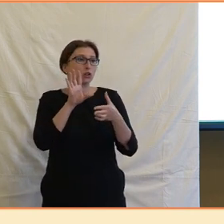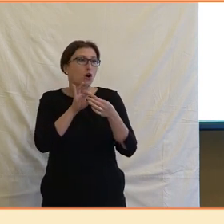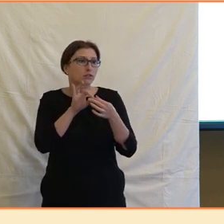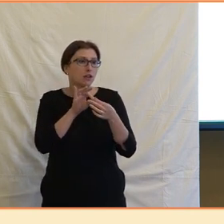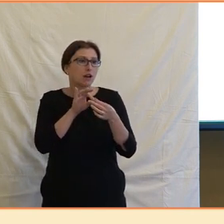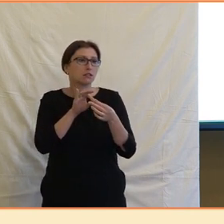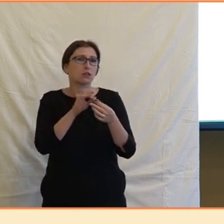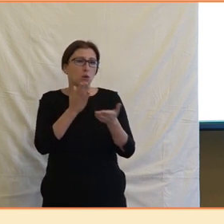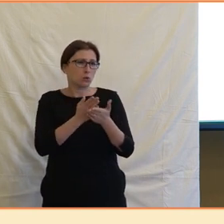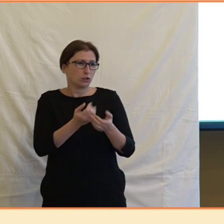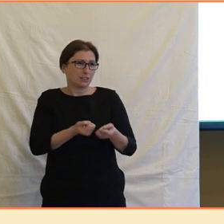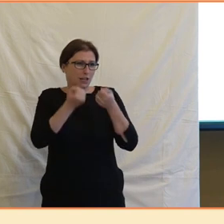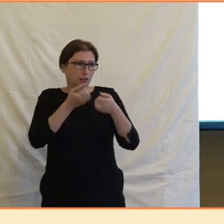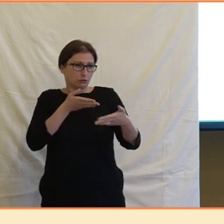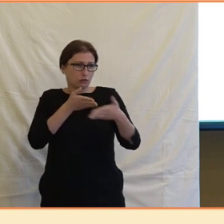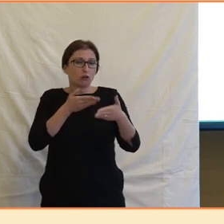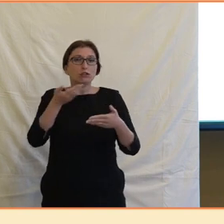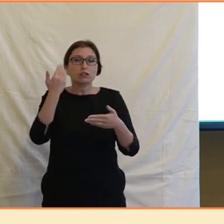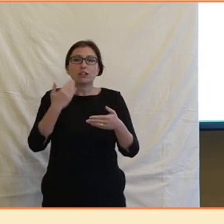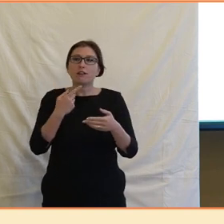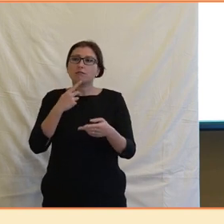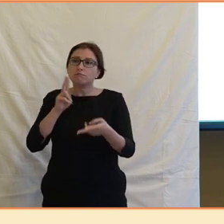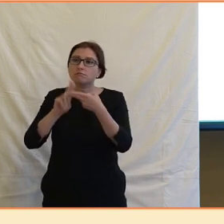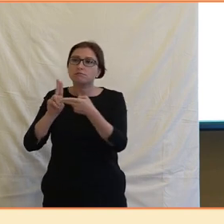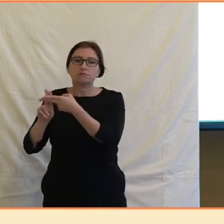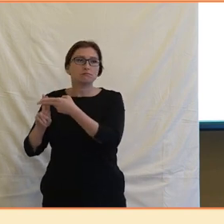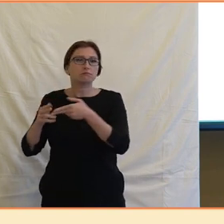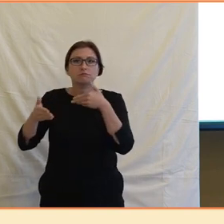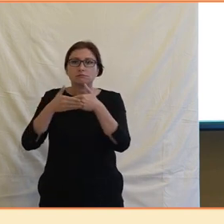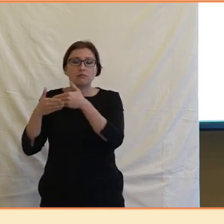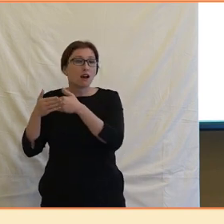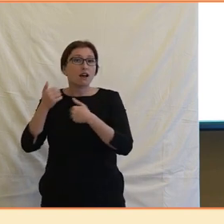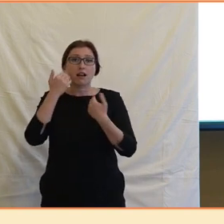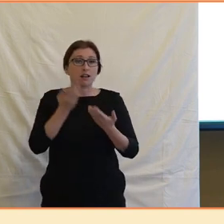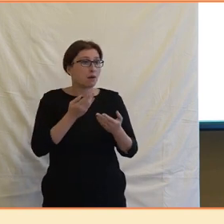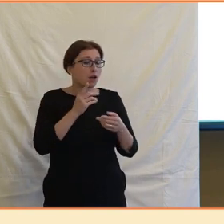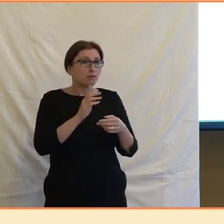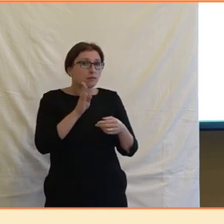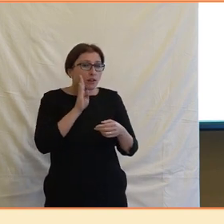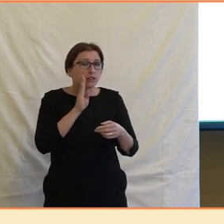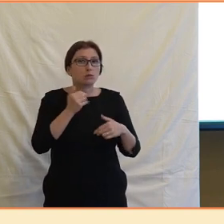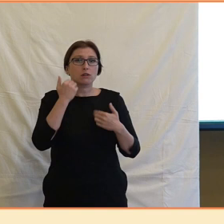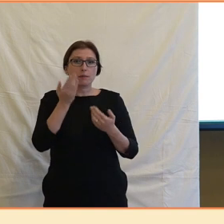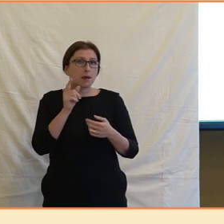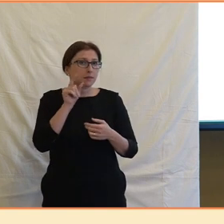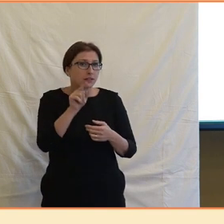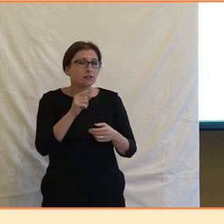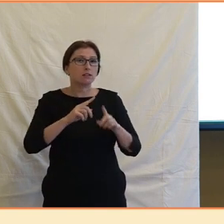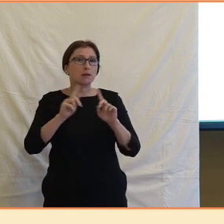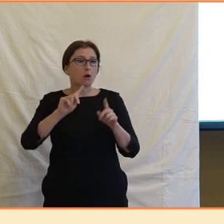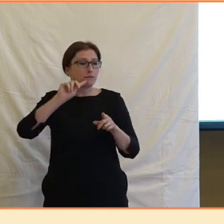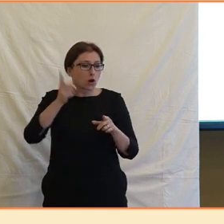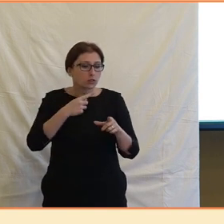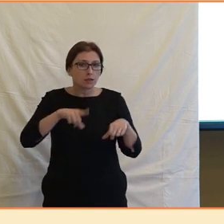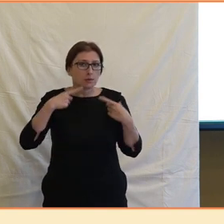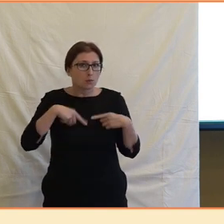je méně dostupný, než třeba býval dříve tím, že nemají účty na sociálních sítích, nekomunikují třeba přes WhatsApp a